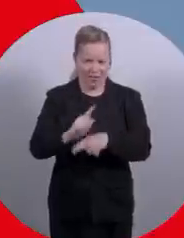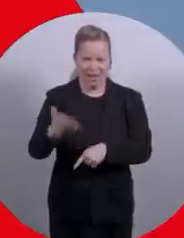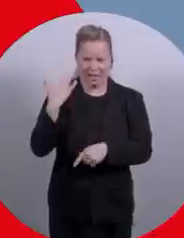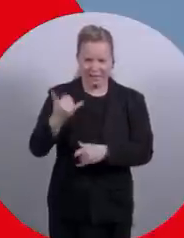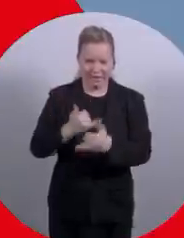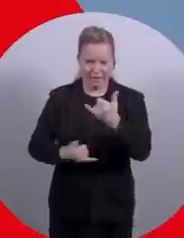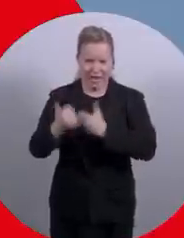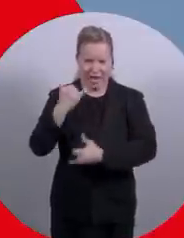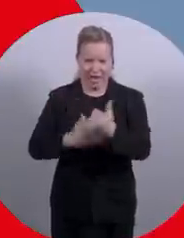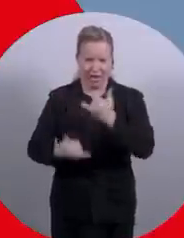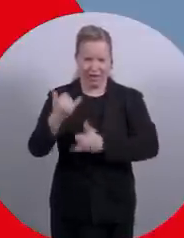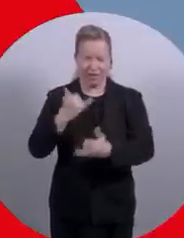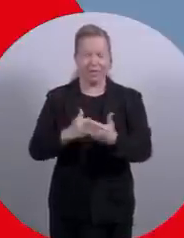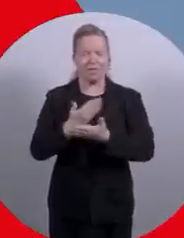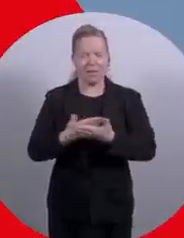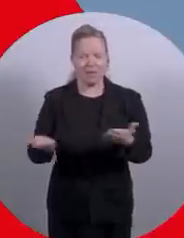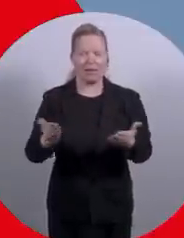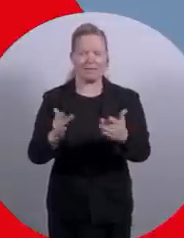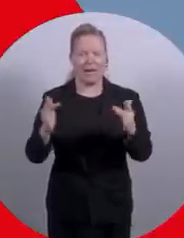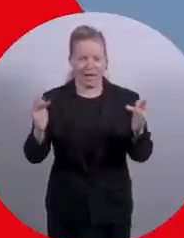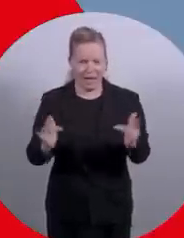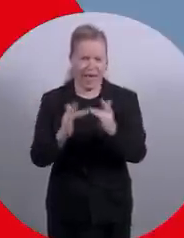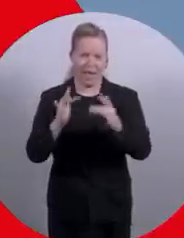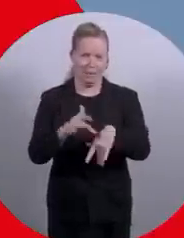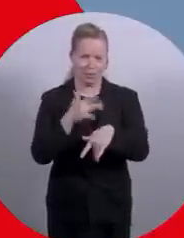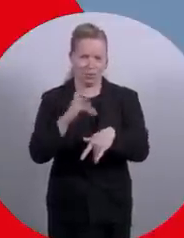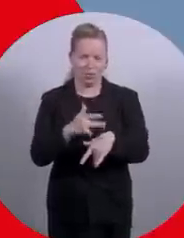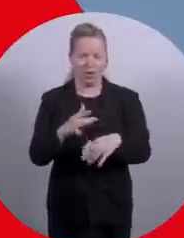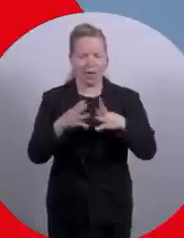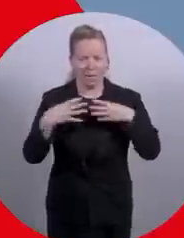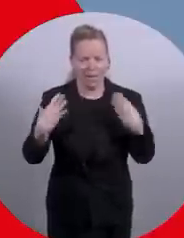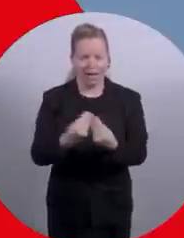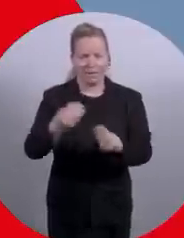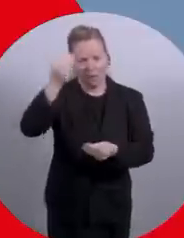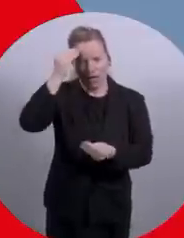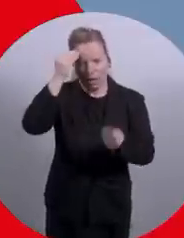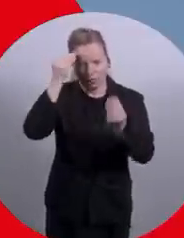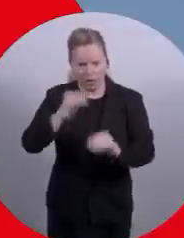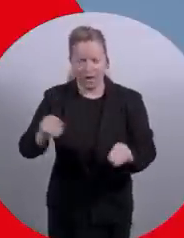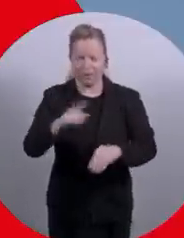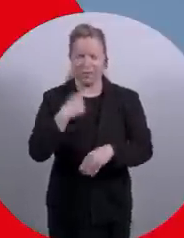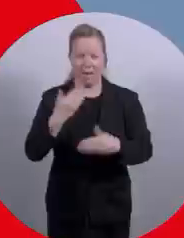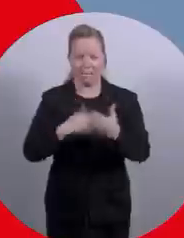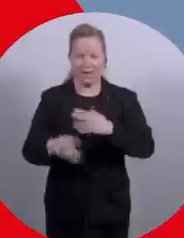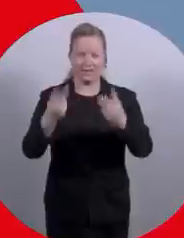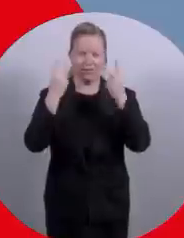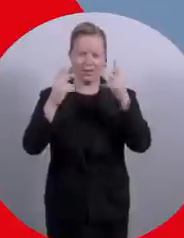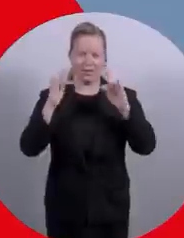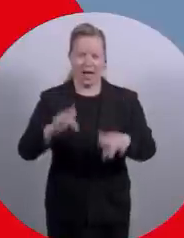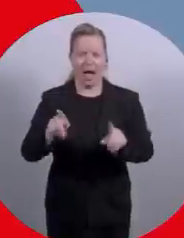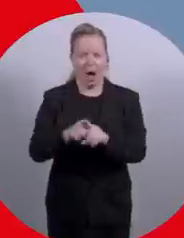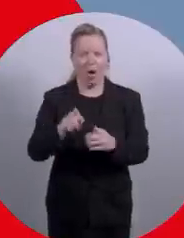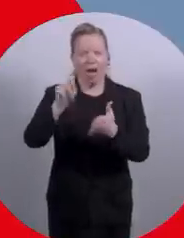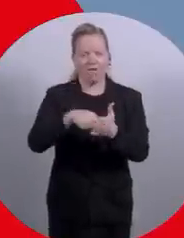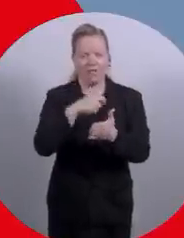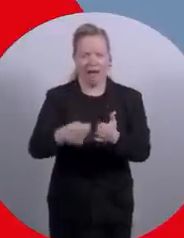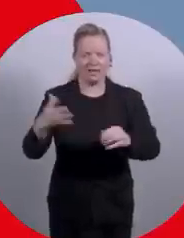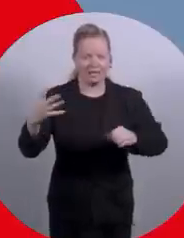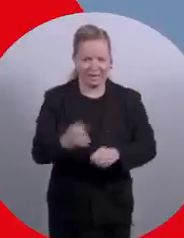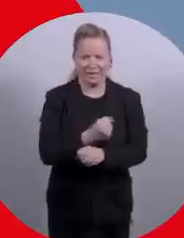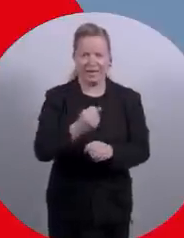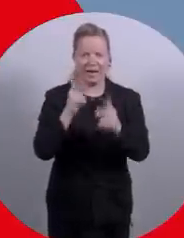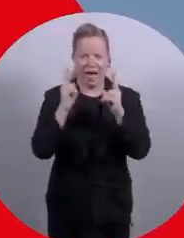gemeinsam niemals gegen die Emotion sie ist gemeinsam mit unserer Glaubwürdigkeit das Wichtigste was wir haben um auch einen Wahl sie endlich wieder